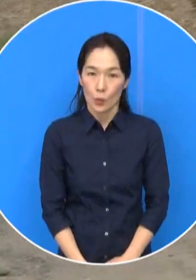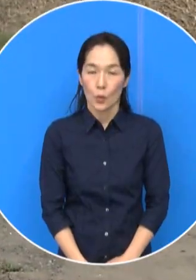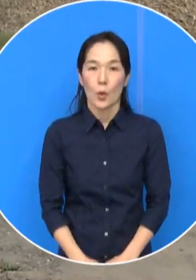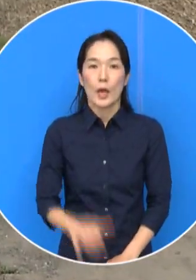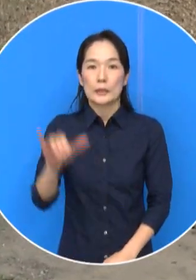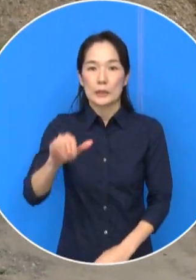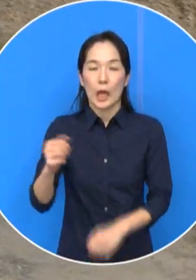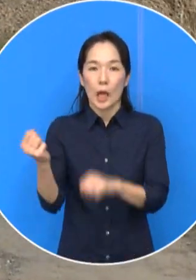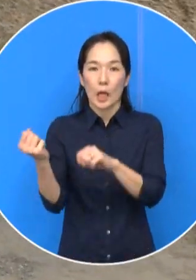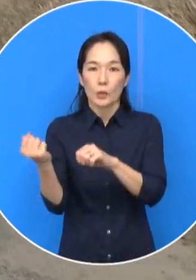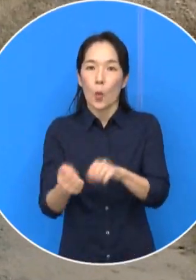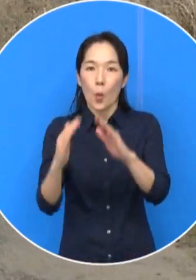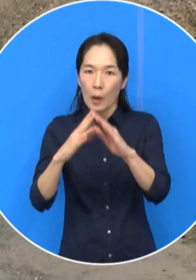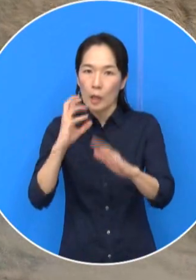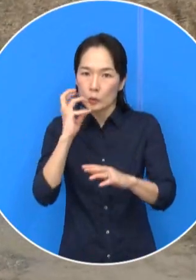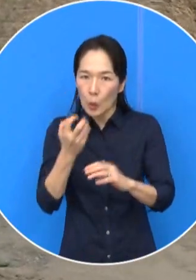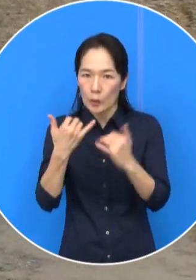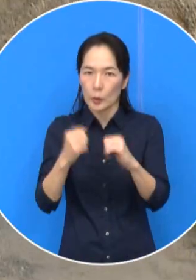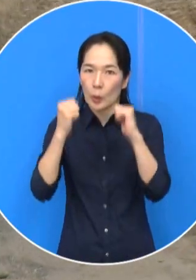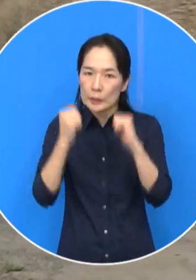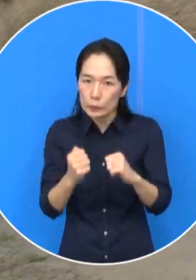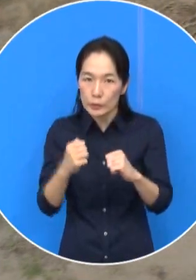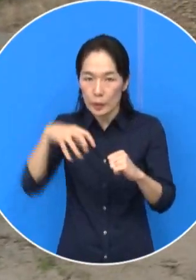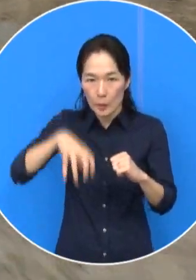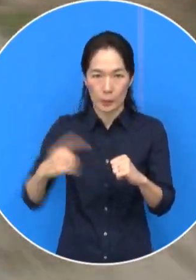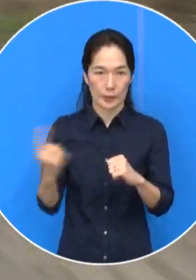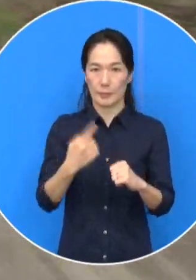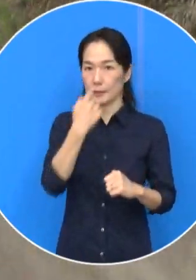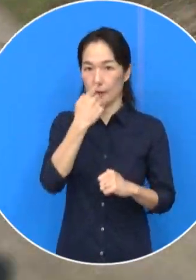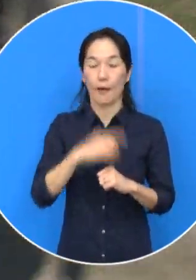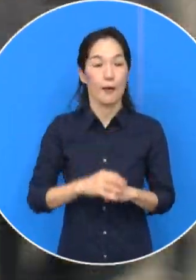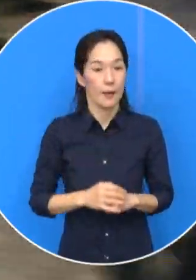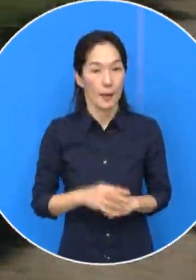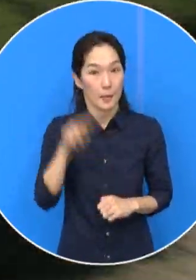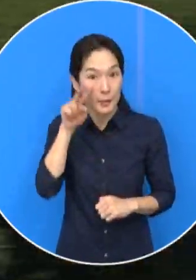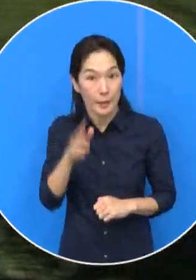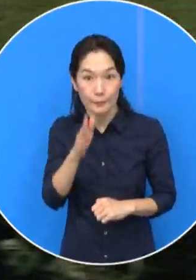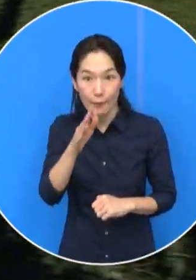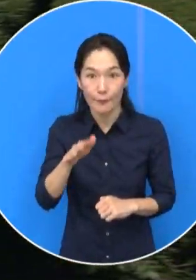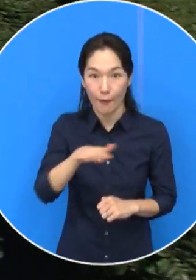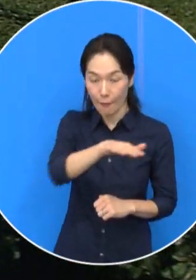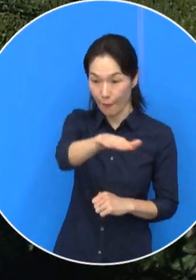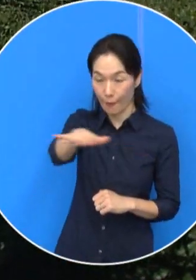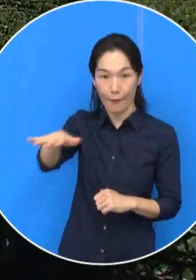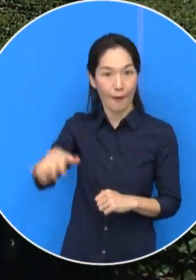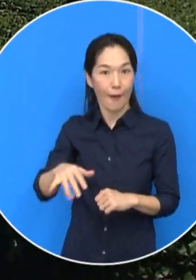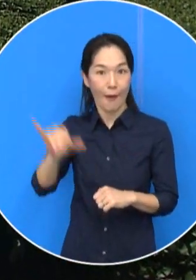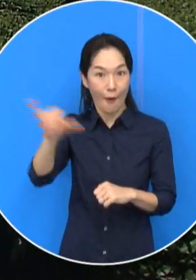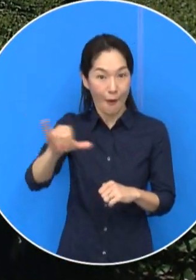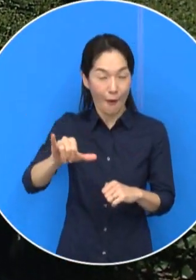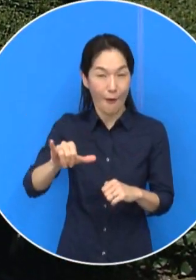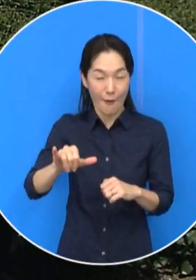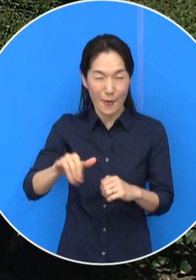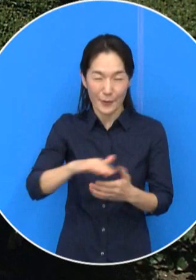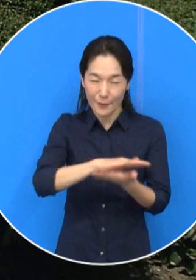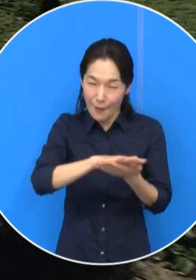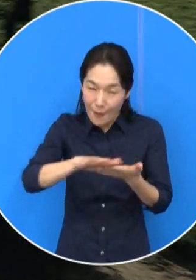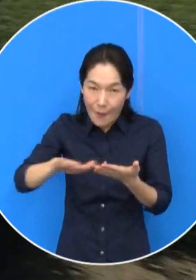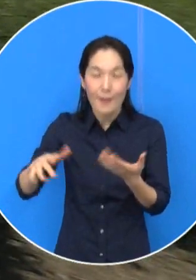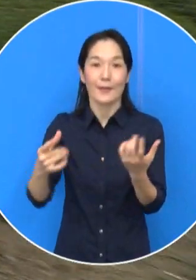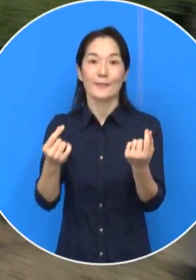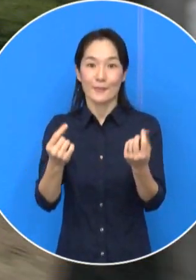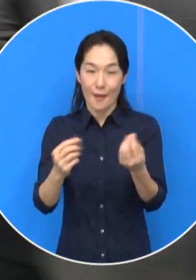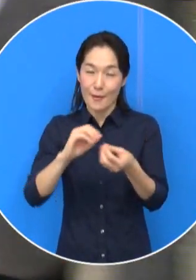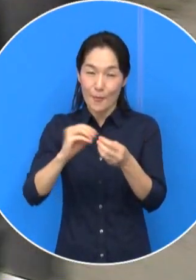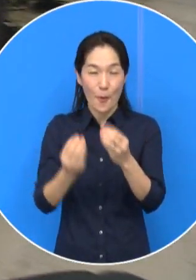すごい茶農家さんがいるという場所に移動してきました。ご覧ください、一面茶畑が広がっています。綺